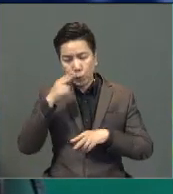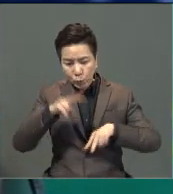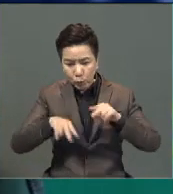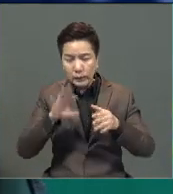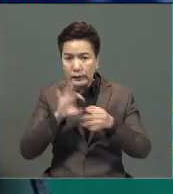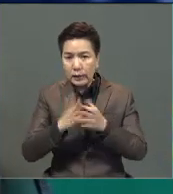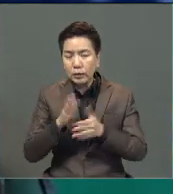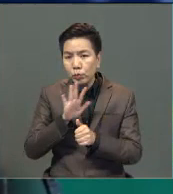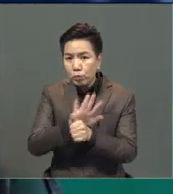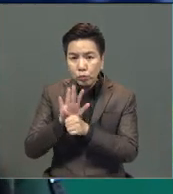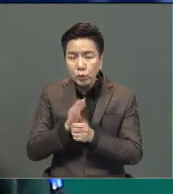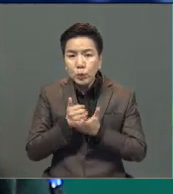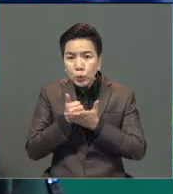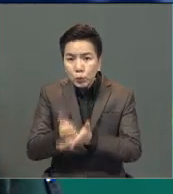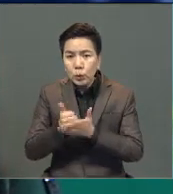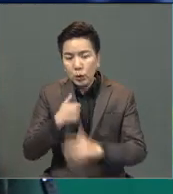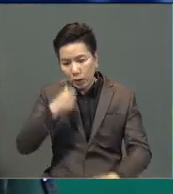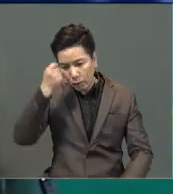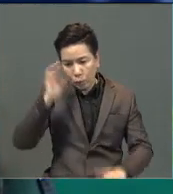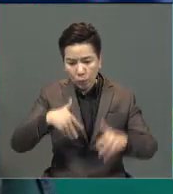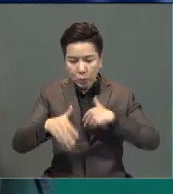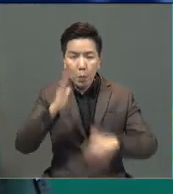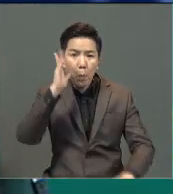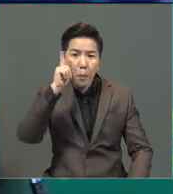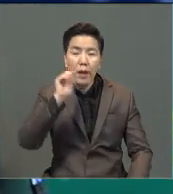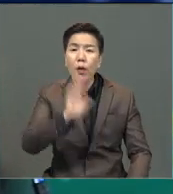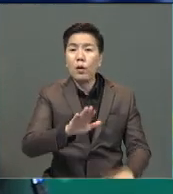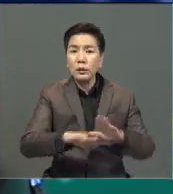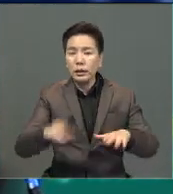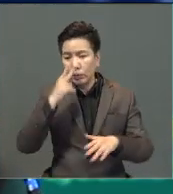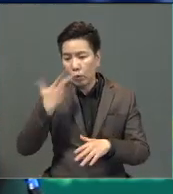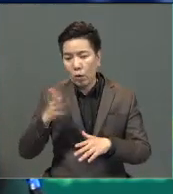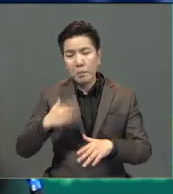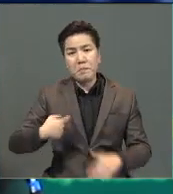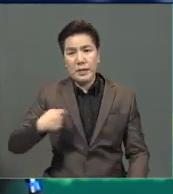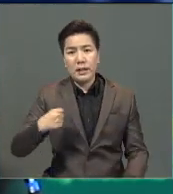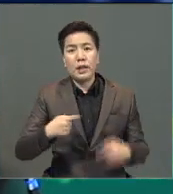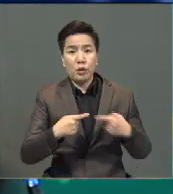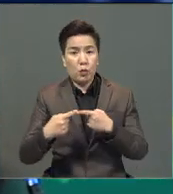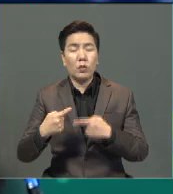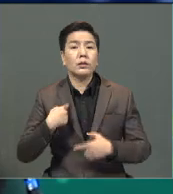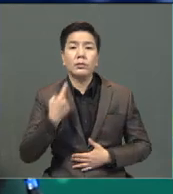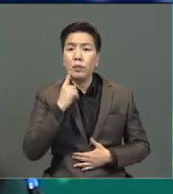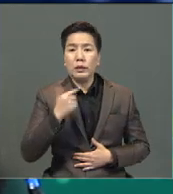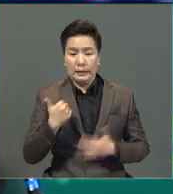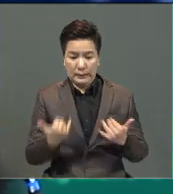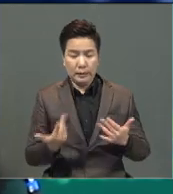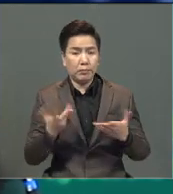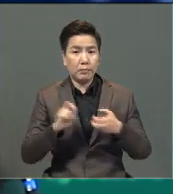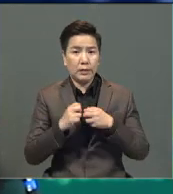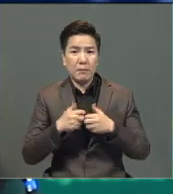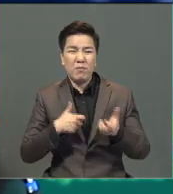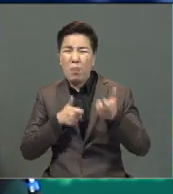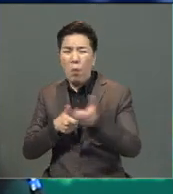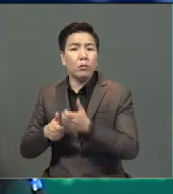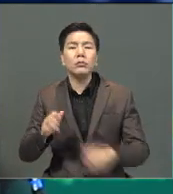ลเรื่องของการให้ความเข้าใจกับผู้ปกครองแล้วก็ให้เกิดความมั่นใจต่อไปยืนยันนะคะว่าไม่มีการกลา